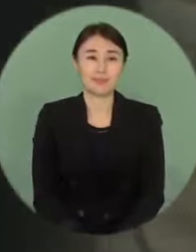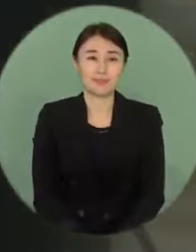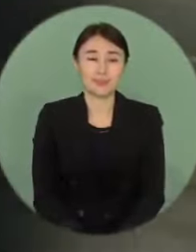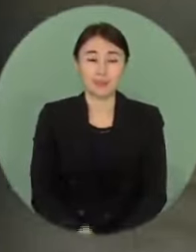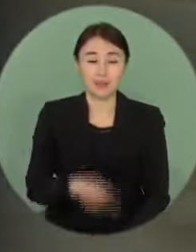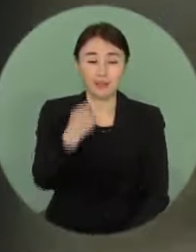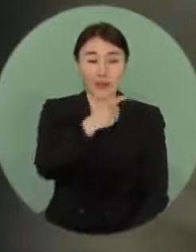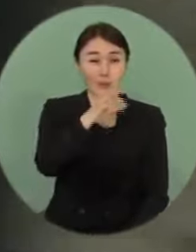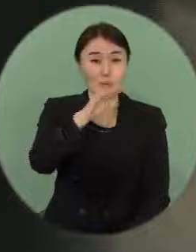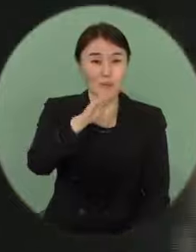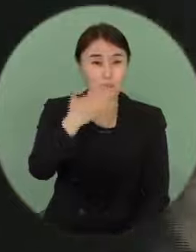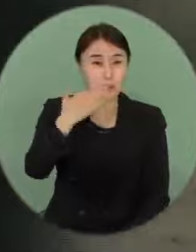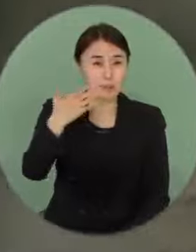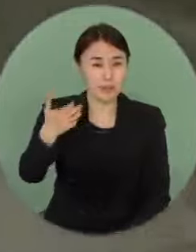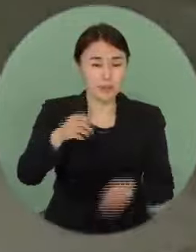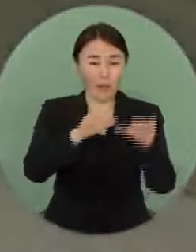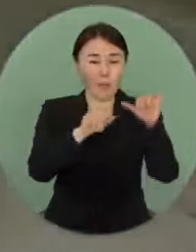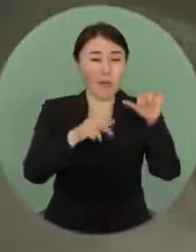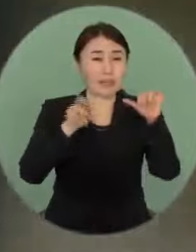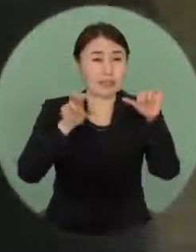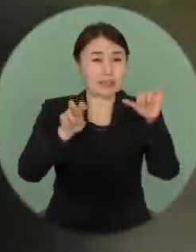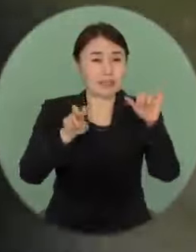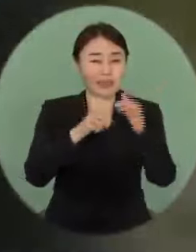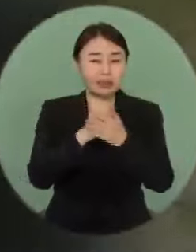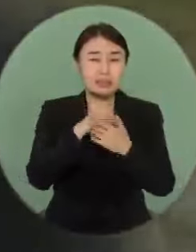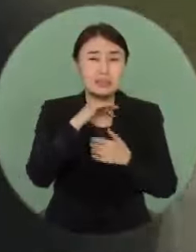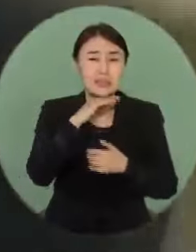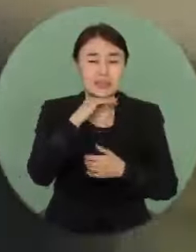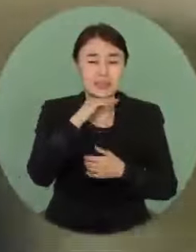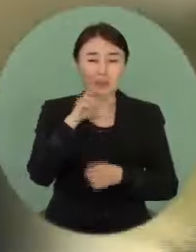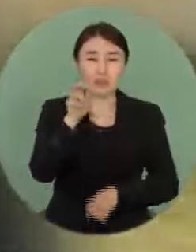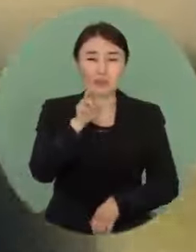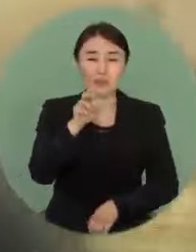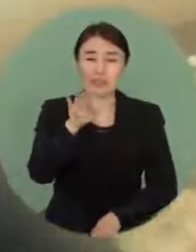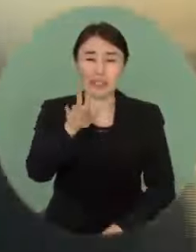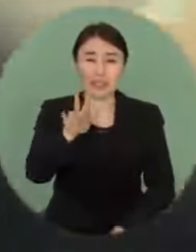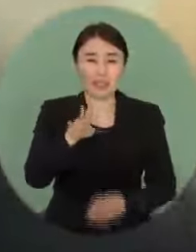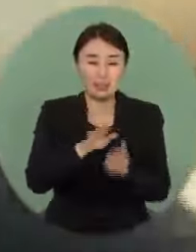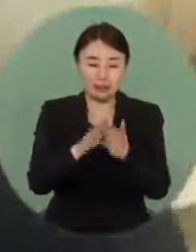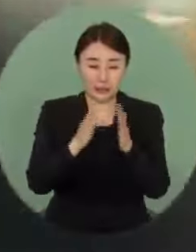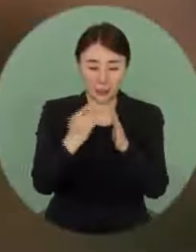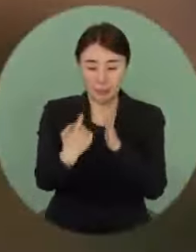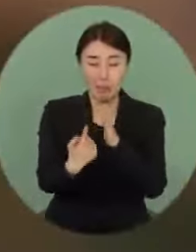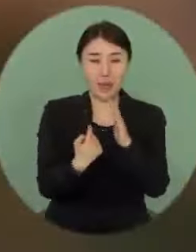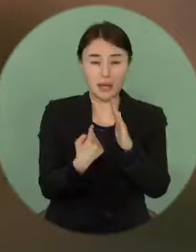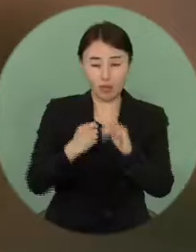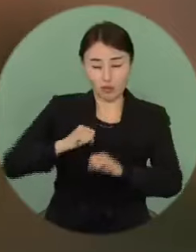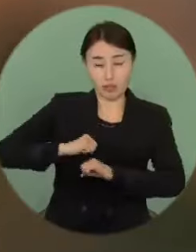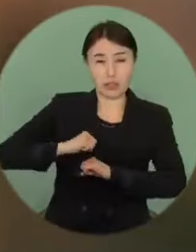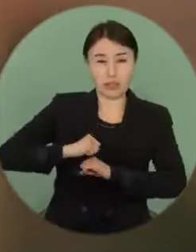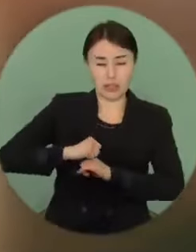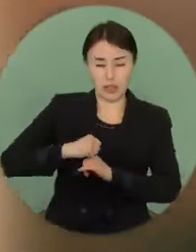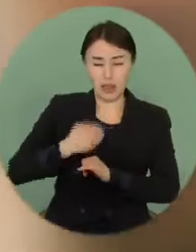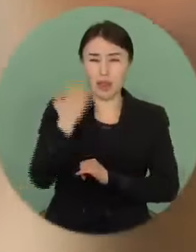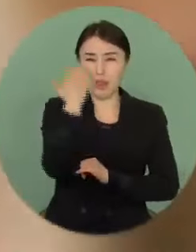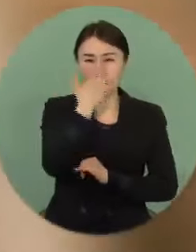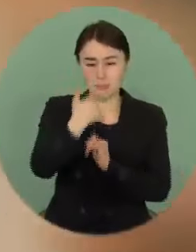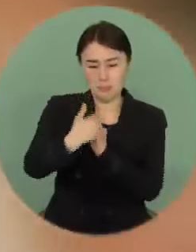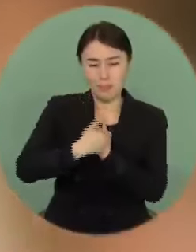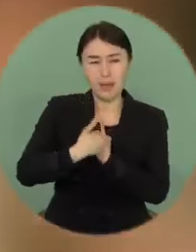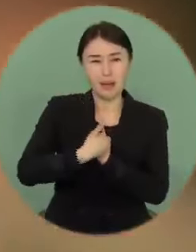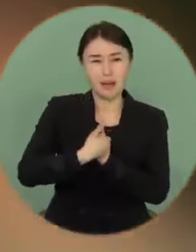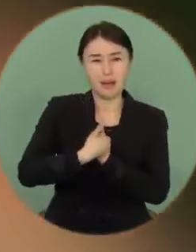1980년 5월 20일 당시 24살이 피해자는 집안에 침입한 개에게 성폭력을 당했다고